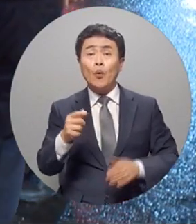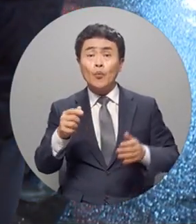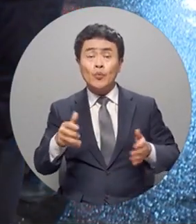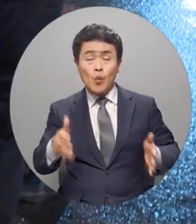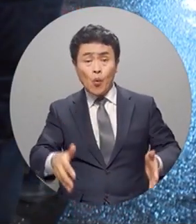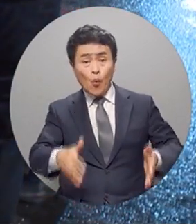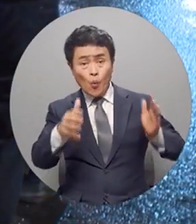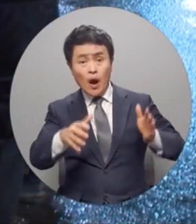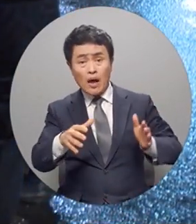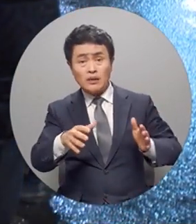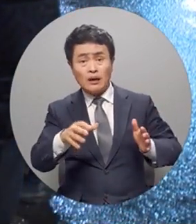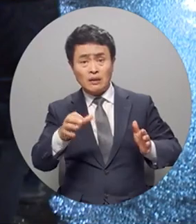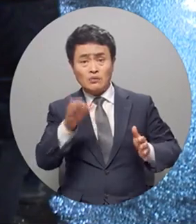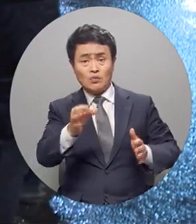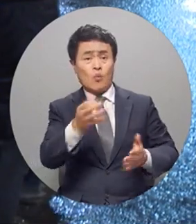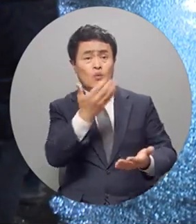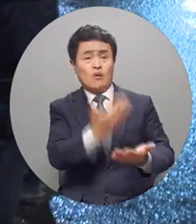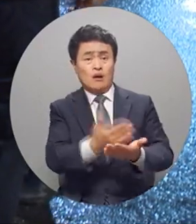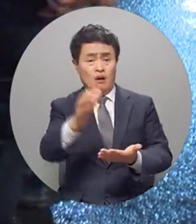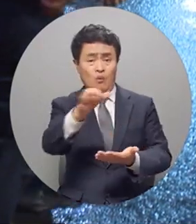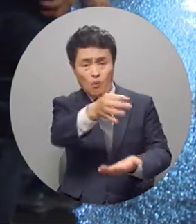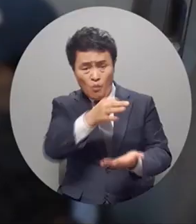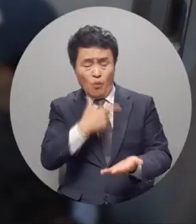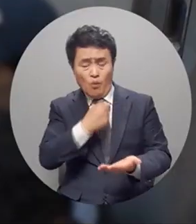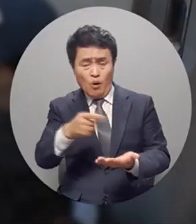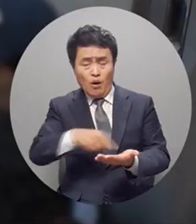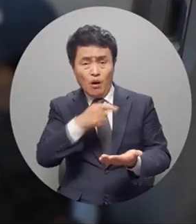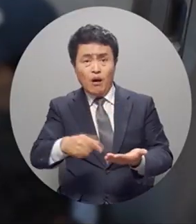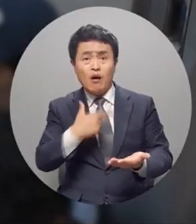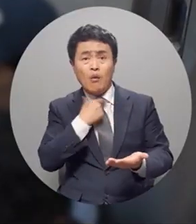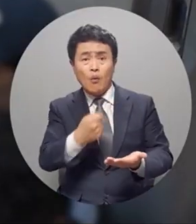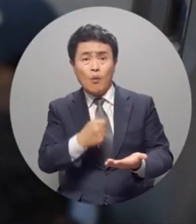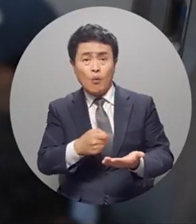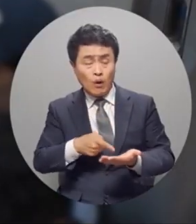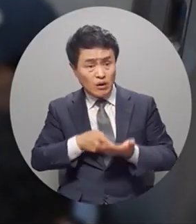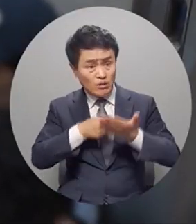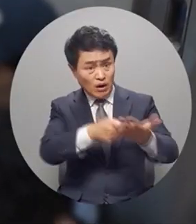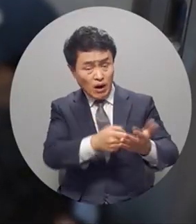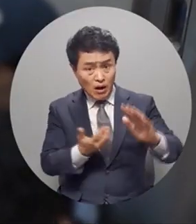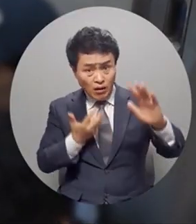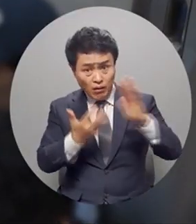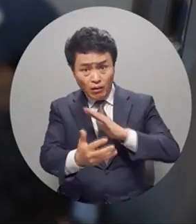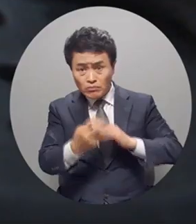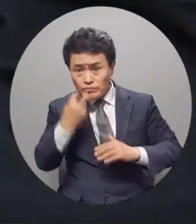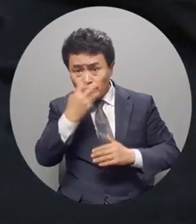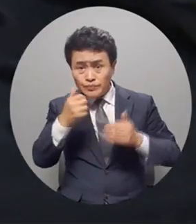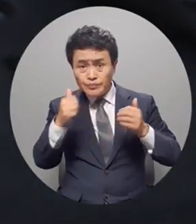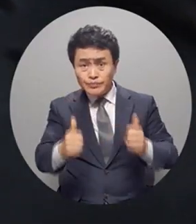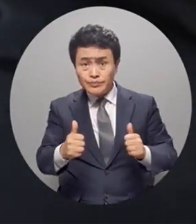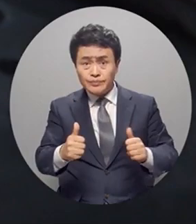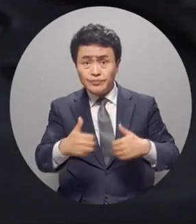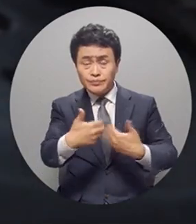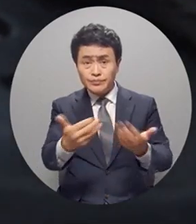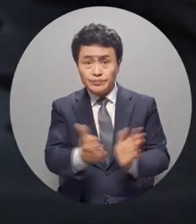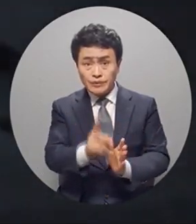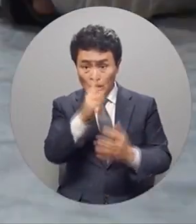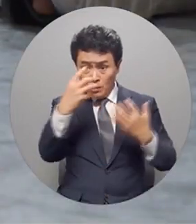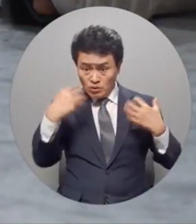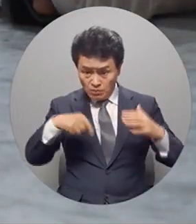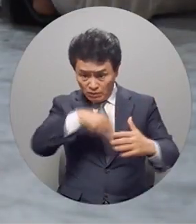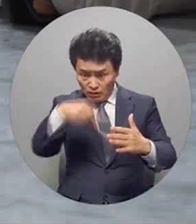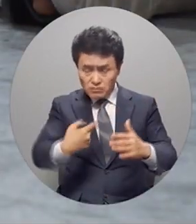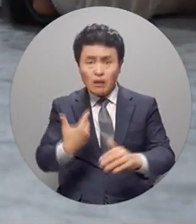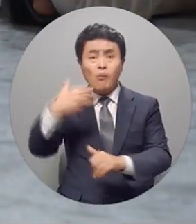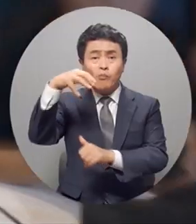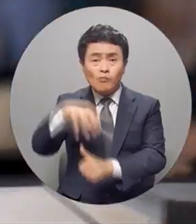고객들이 들이닥쳤습니다. 출입구를 봉쇄하고 환불을 요구하는 과정에서 현장 점검을 나온 정부 측 직원들이 건물 안에